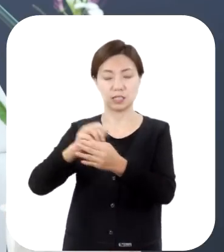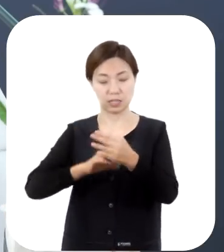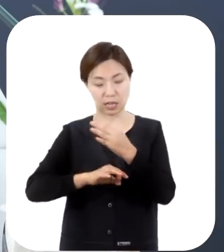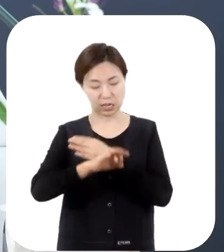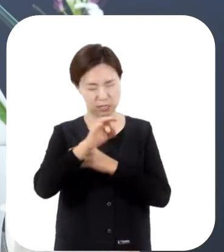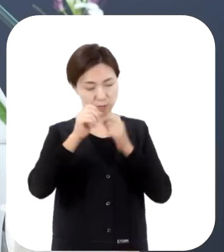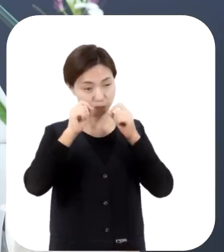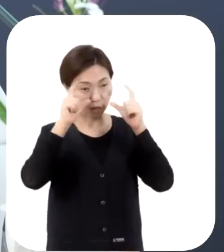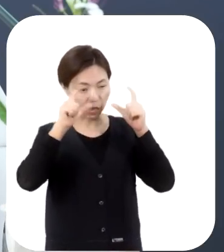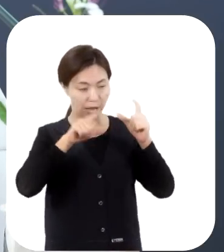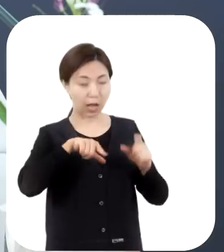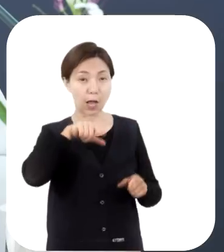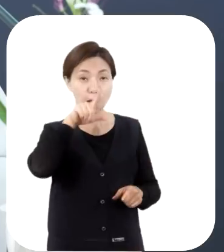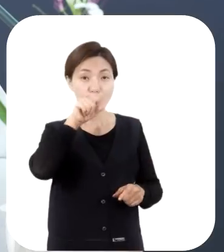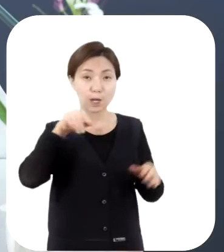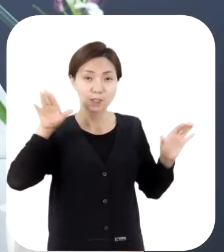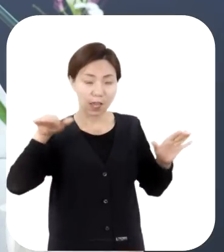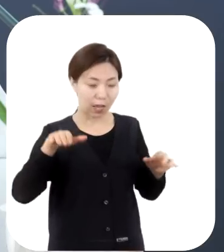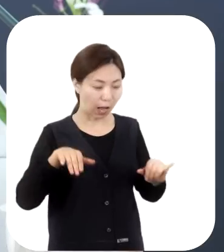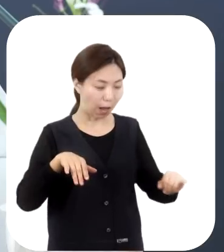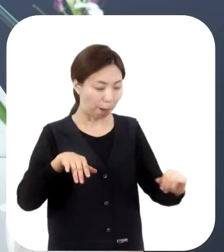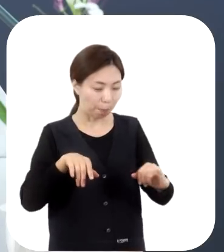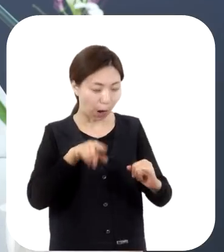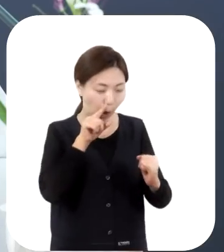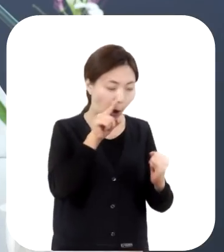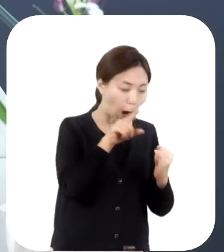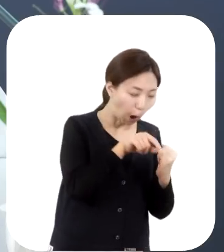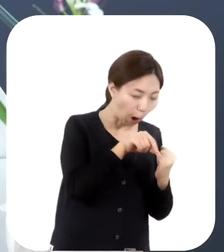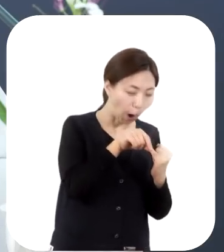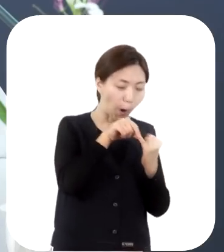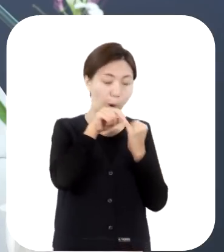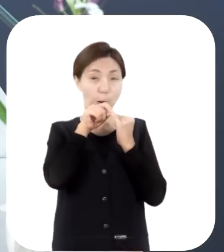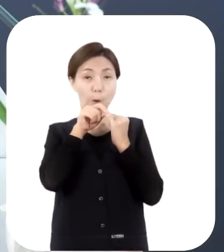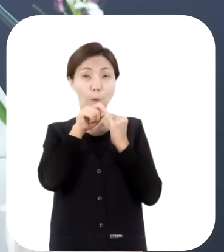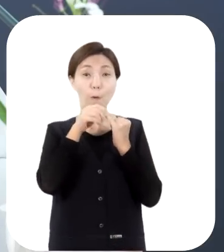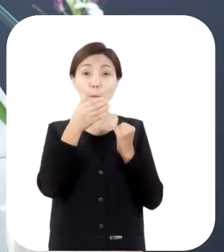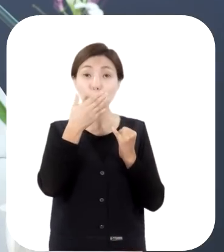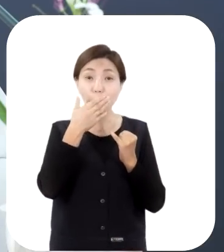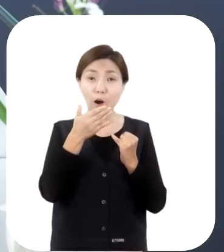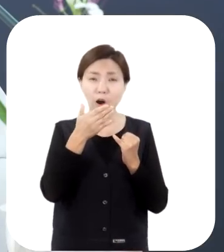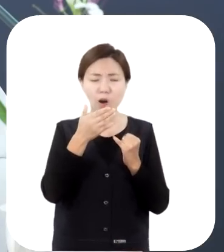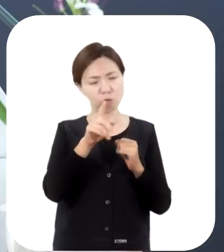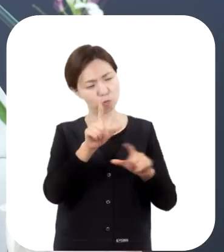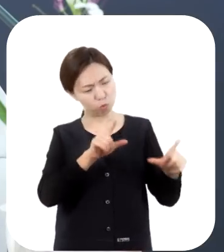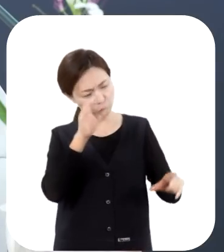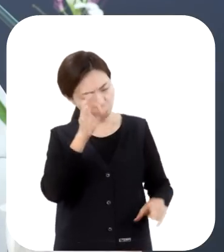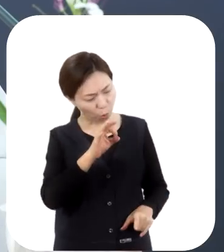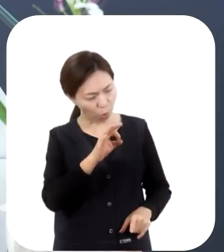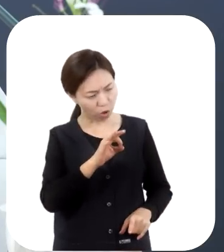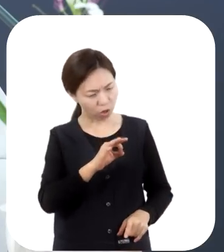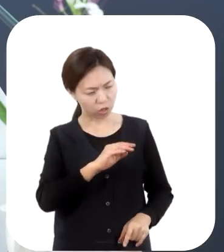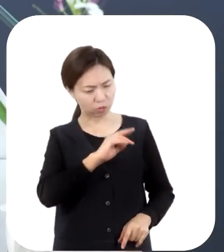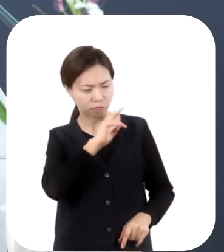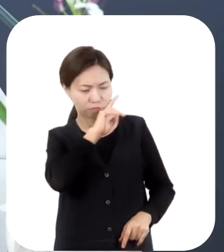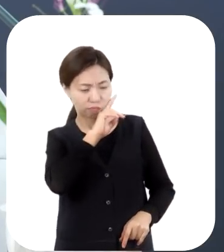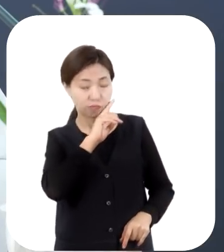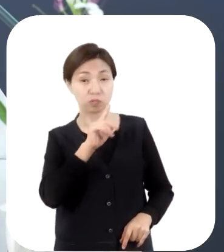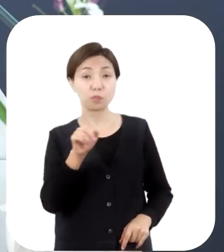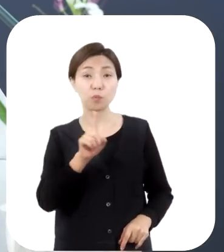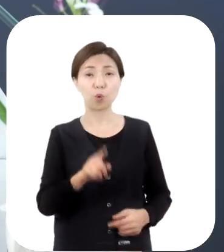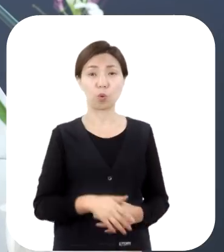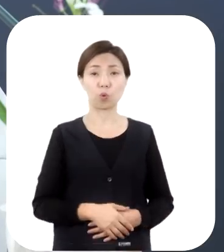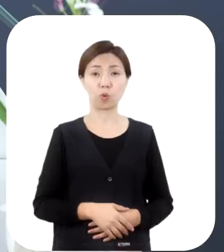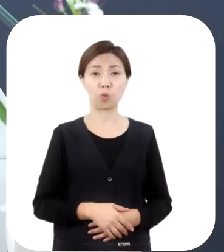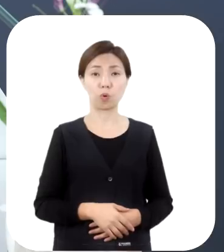부처님이 새가 벌레를 쪼아먹는 것을 보고 문제의식을 가졌다는 것은 한